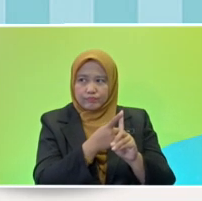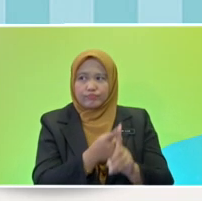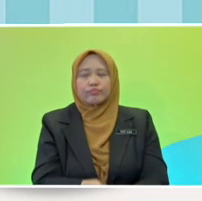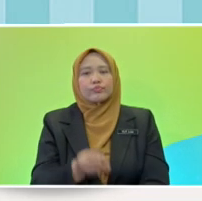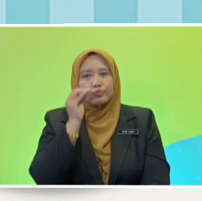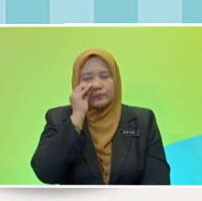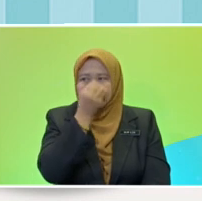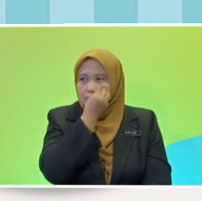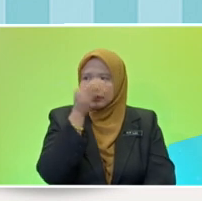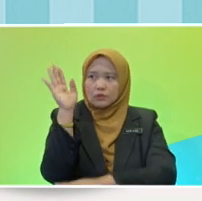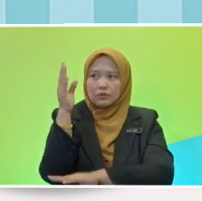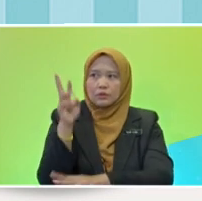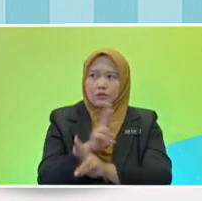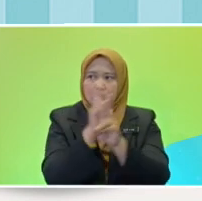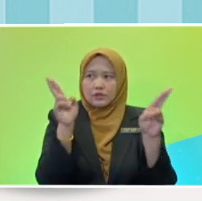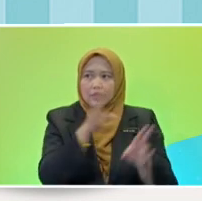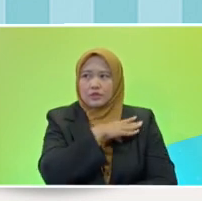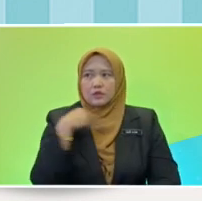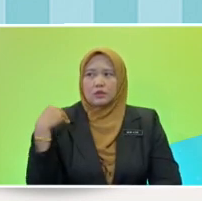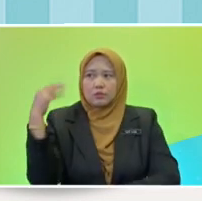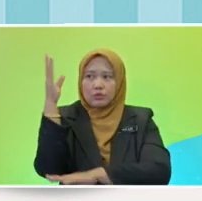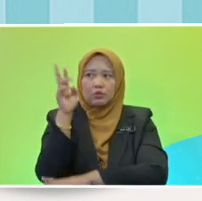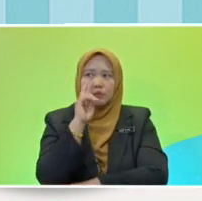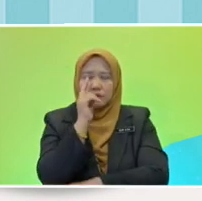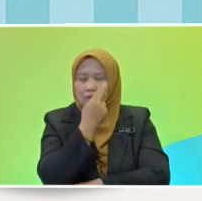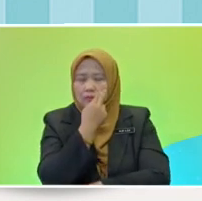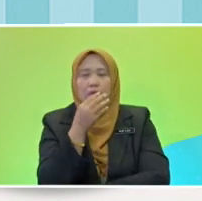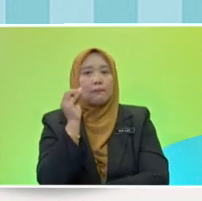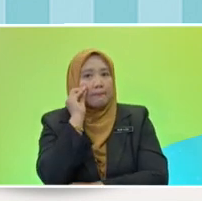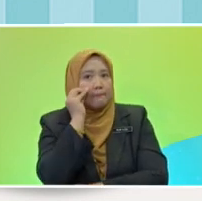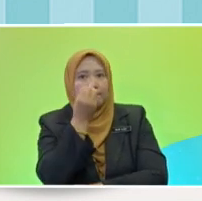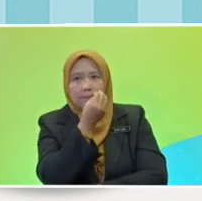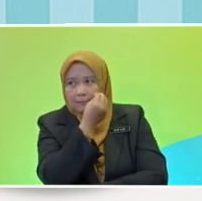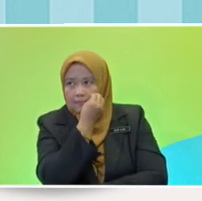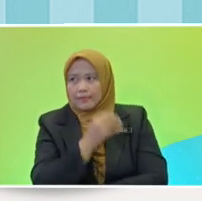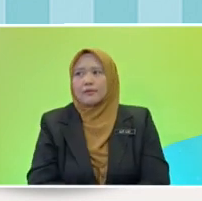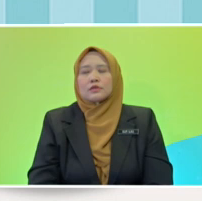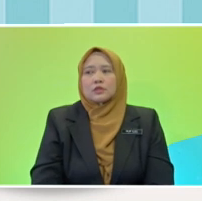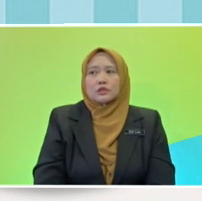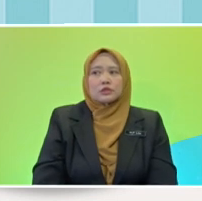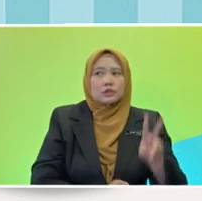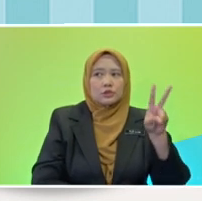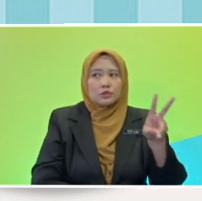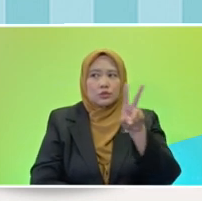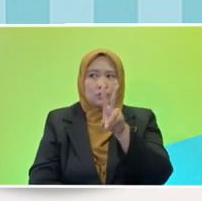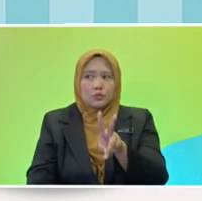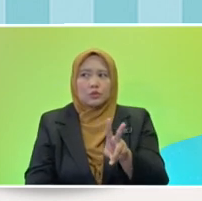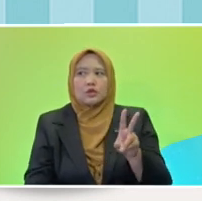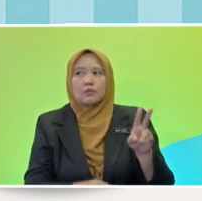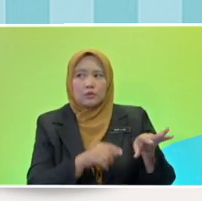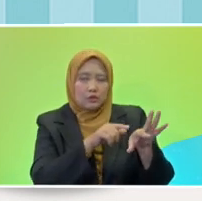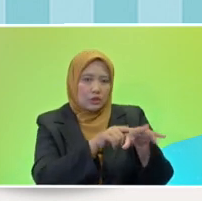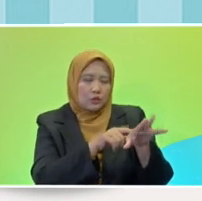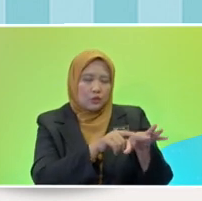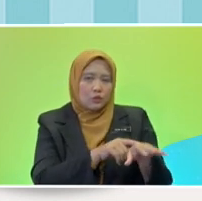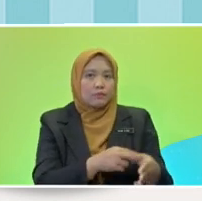bunga raya dan pokok Bunga Rose berbunga yang kedua pokok bunga raya dan pokok terus berurat